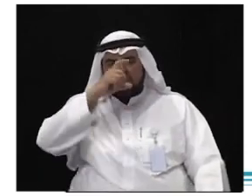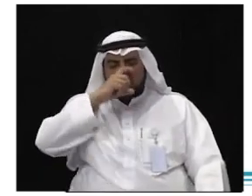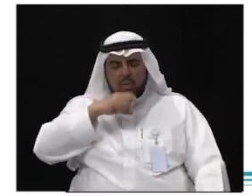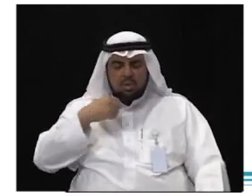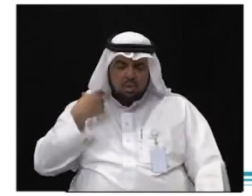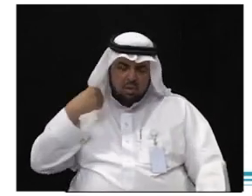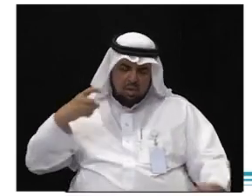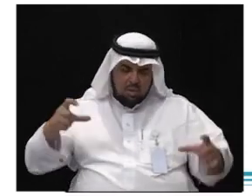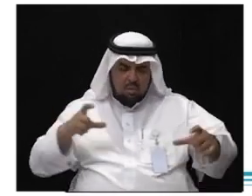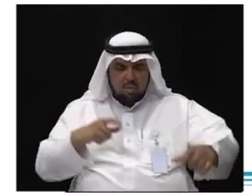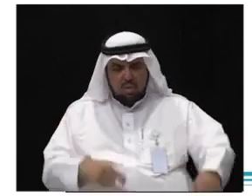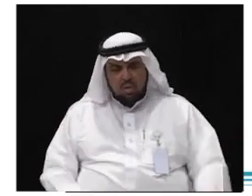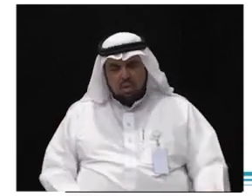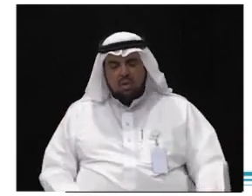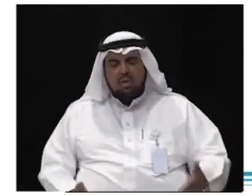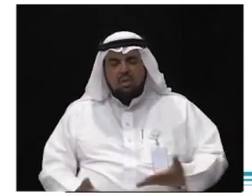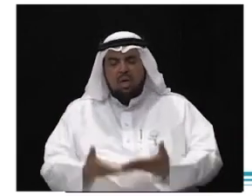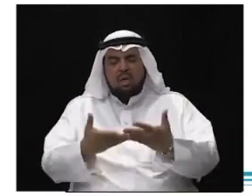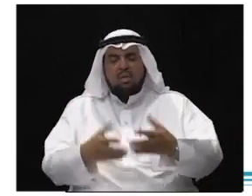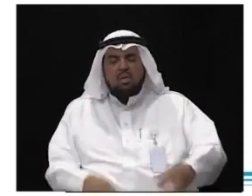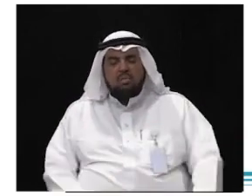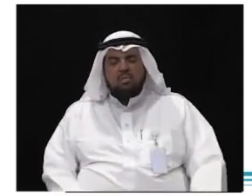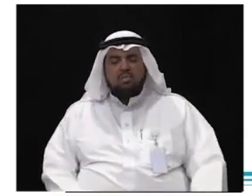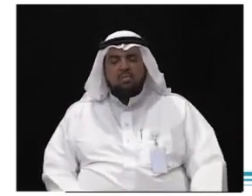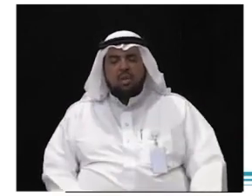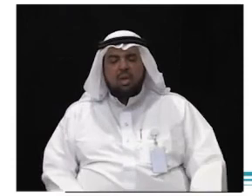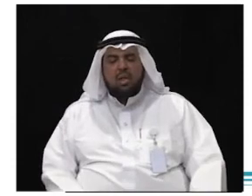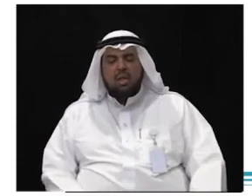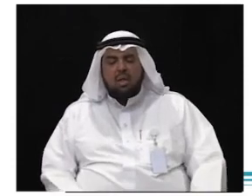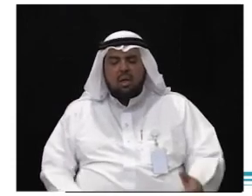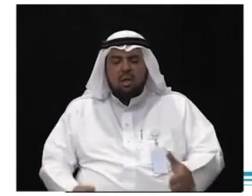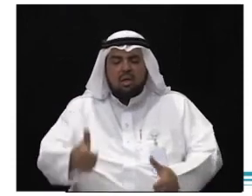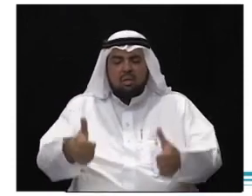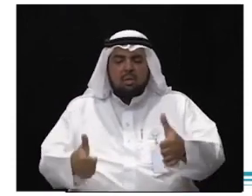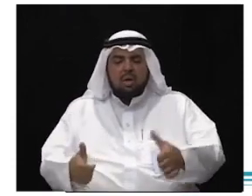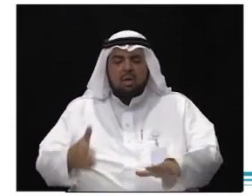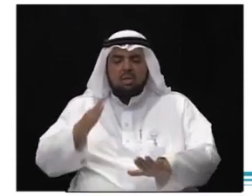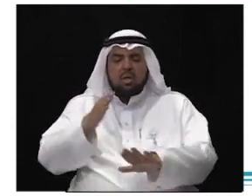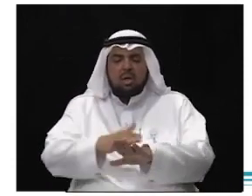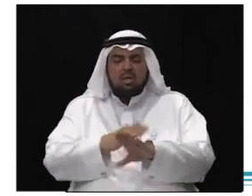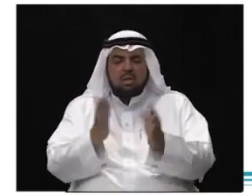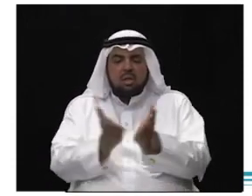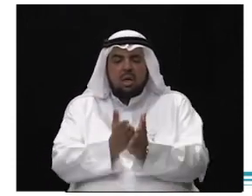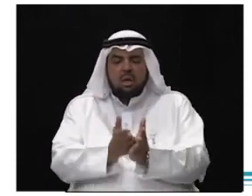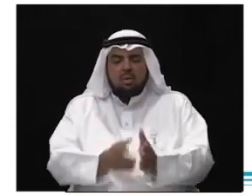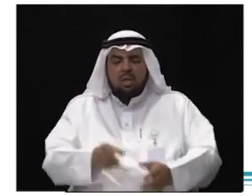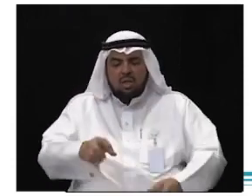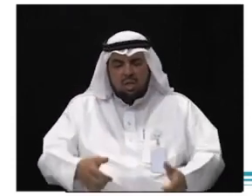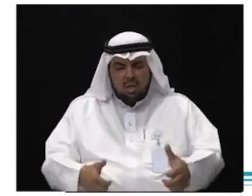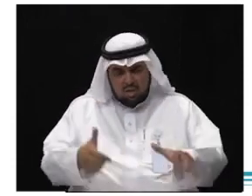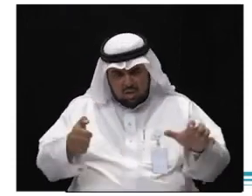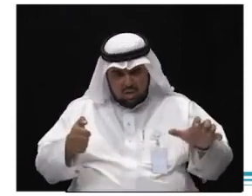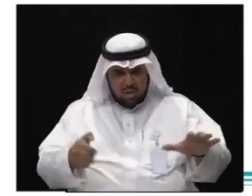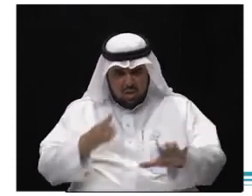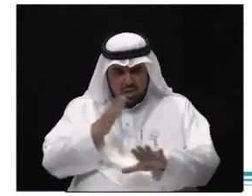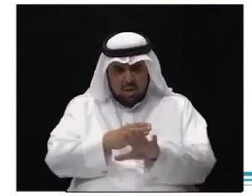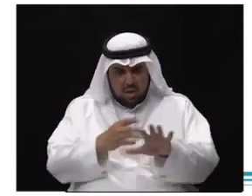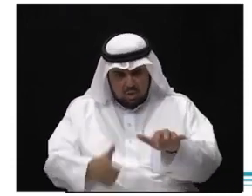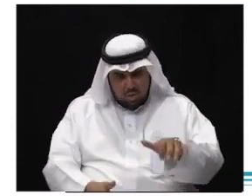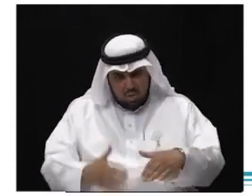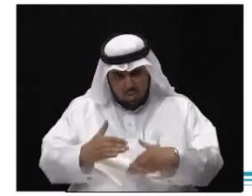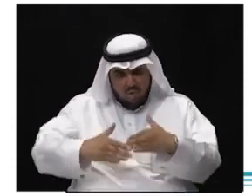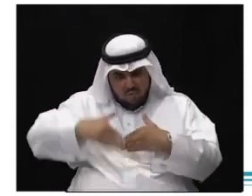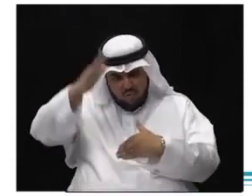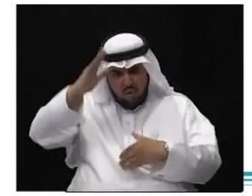عبد العزيز في ذلك. العبارة الأولى اختبار درجة الطالب، فإذا حصل على 60 درجة فما فوق نطبع ناجح،